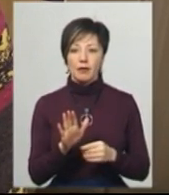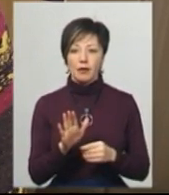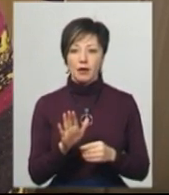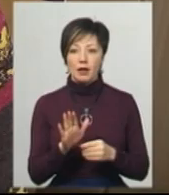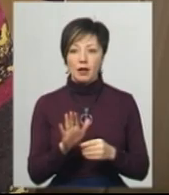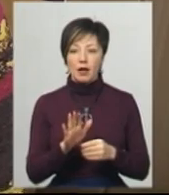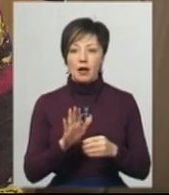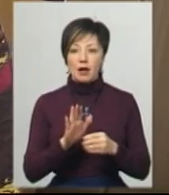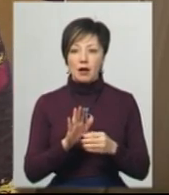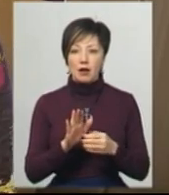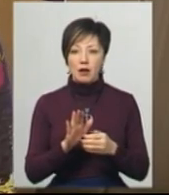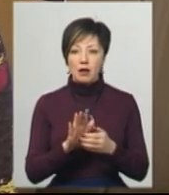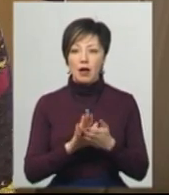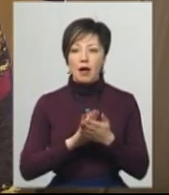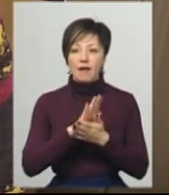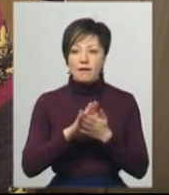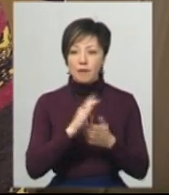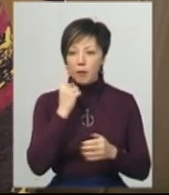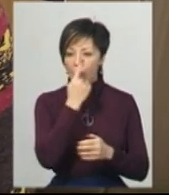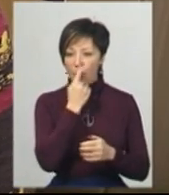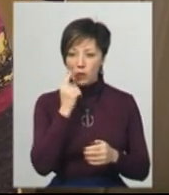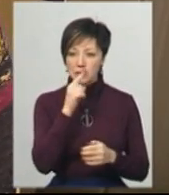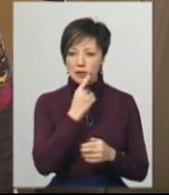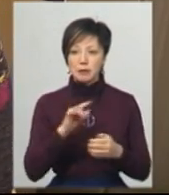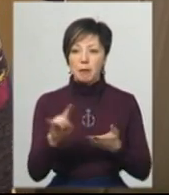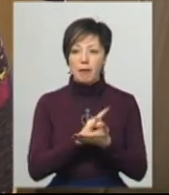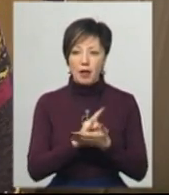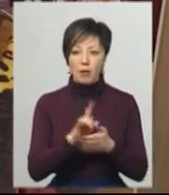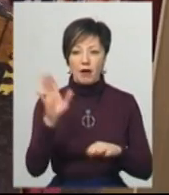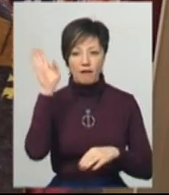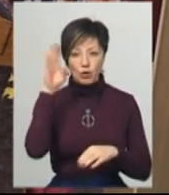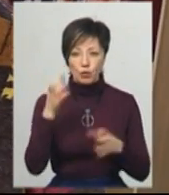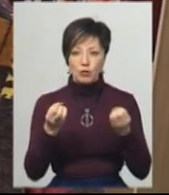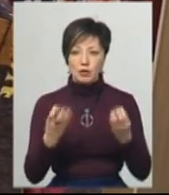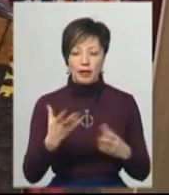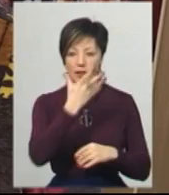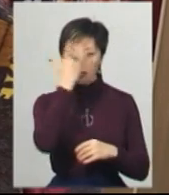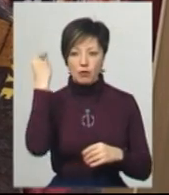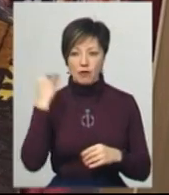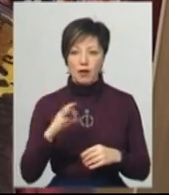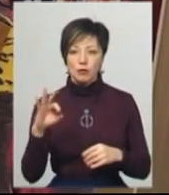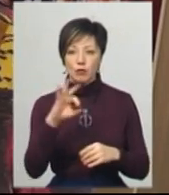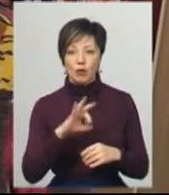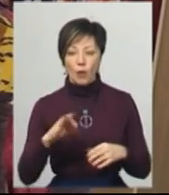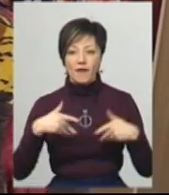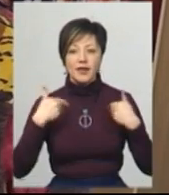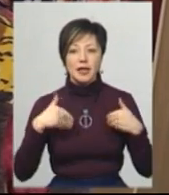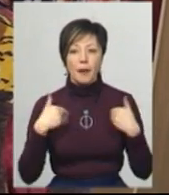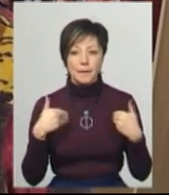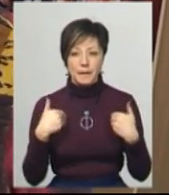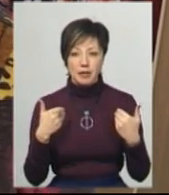вимивати кожний день пазухи носа з милом і водою простою. Не забувайте про